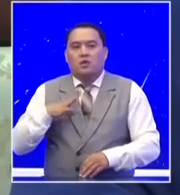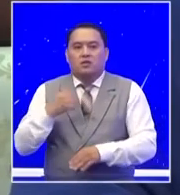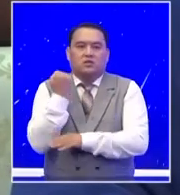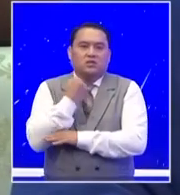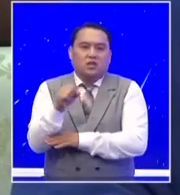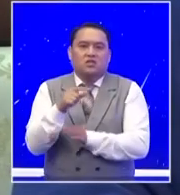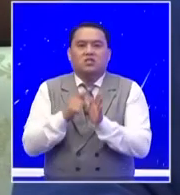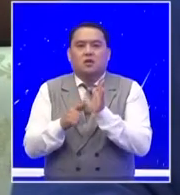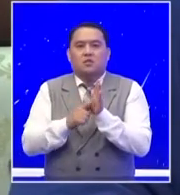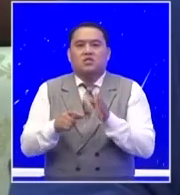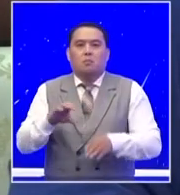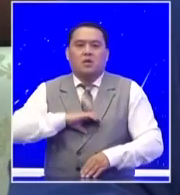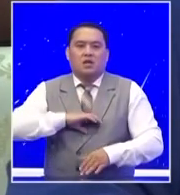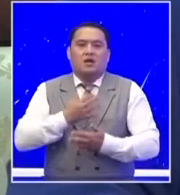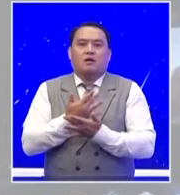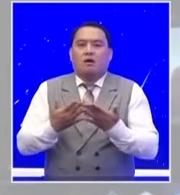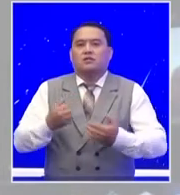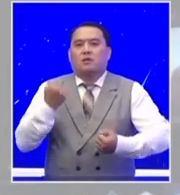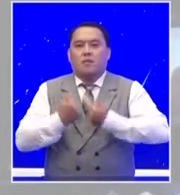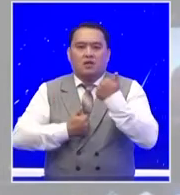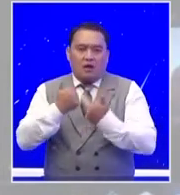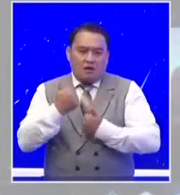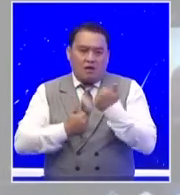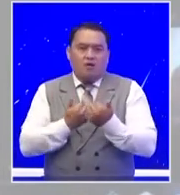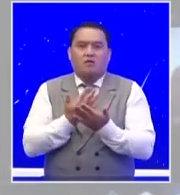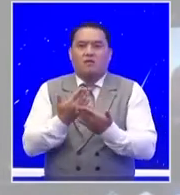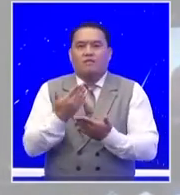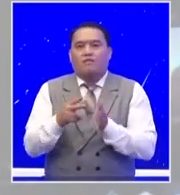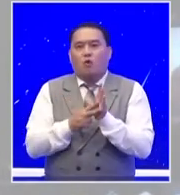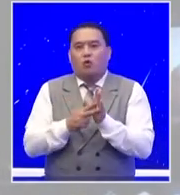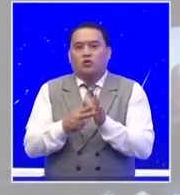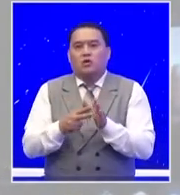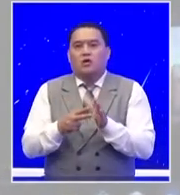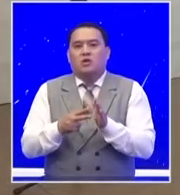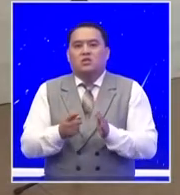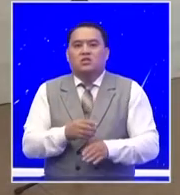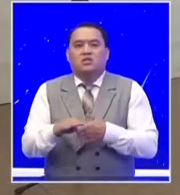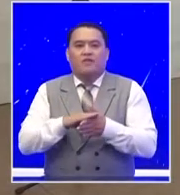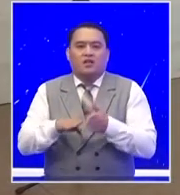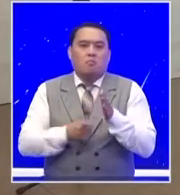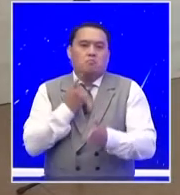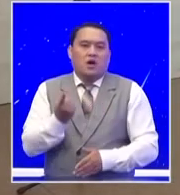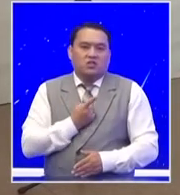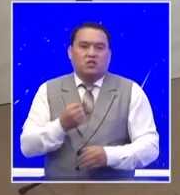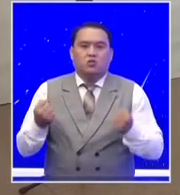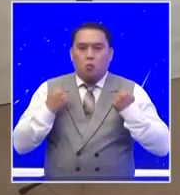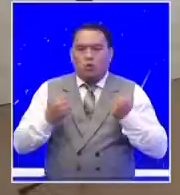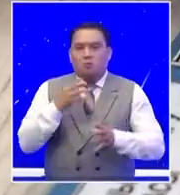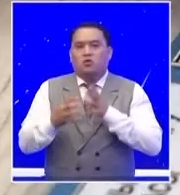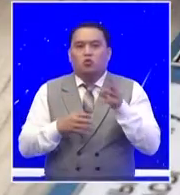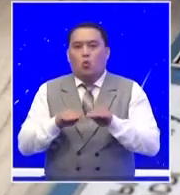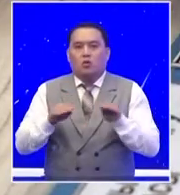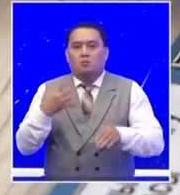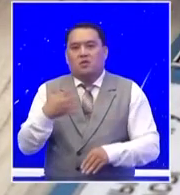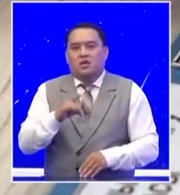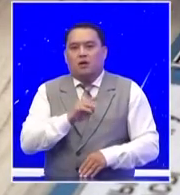завоевано около 70 медалей на соревнованиях всех уровней, и из них 8 атлетов получили звание мастера спорта международного класса,